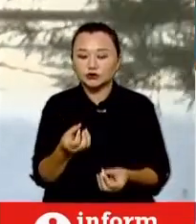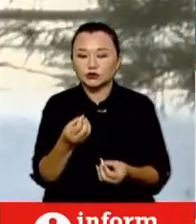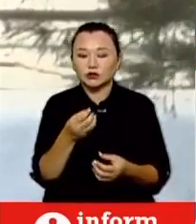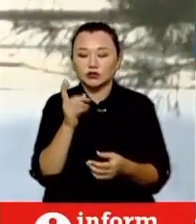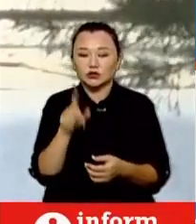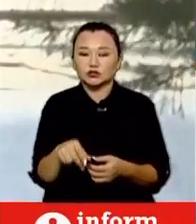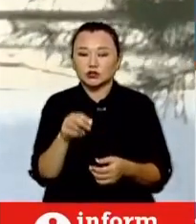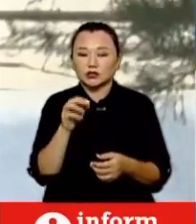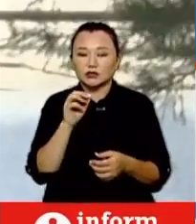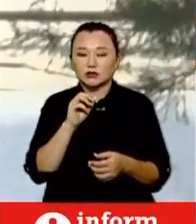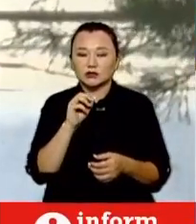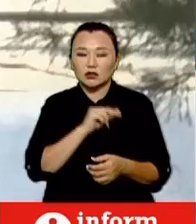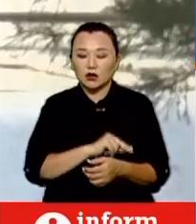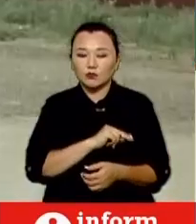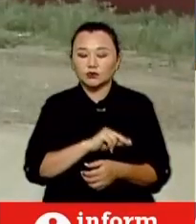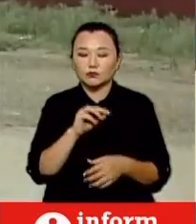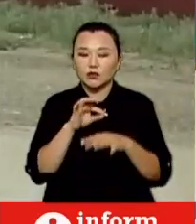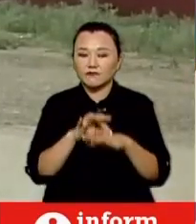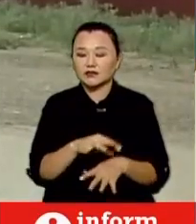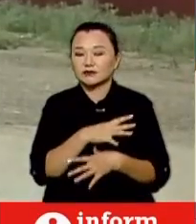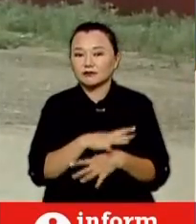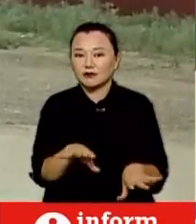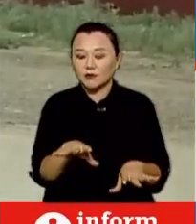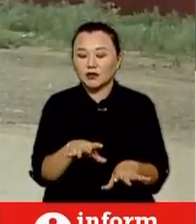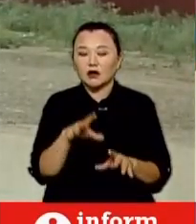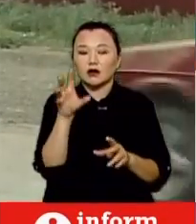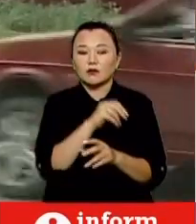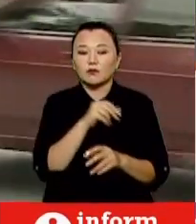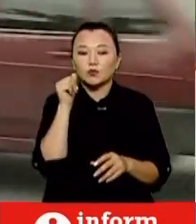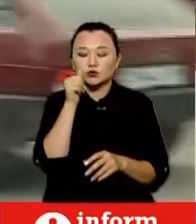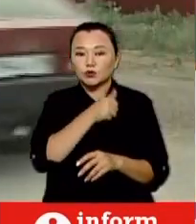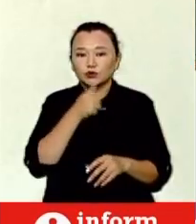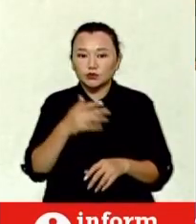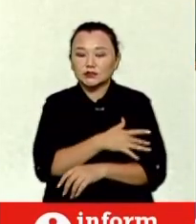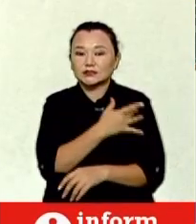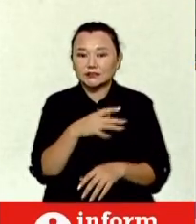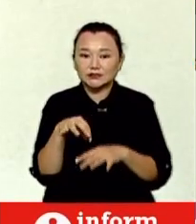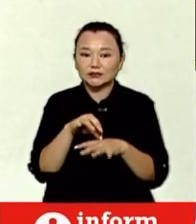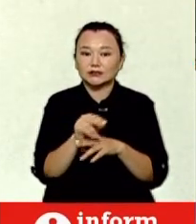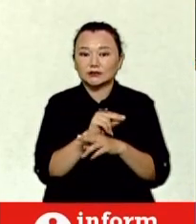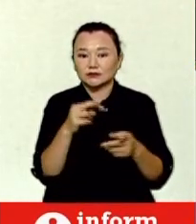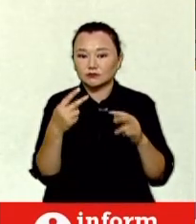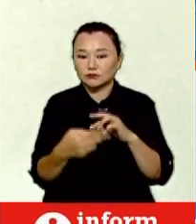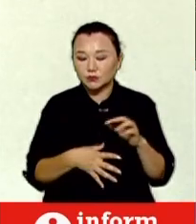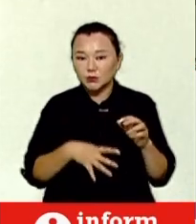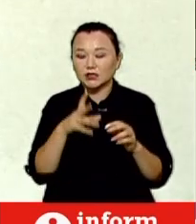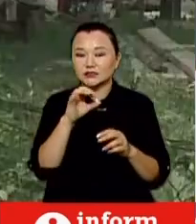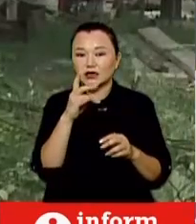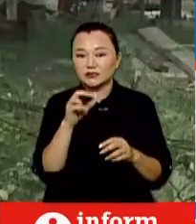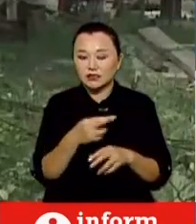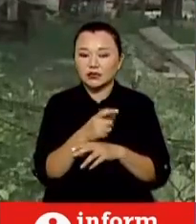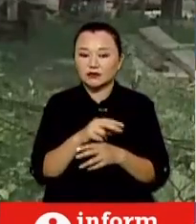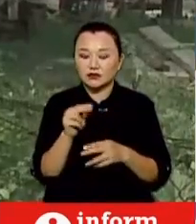даже изыскательские работы не проводились. В прошлом году услугодатели провели в Чкалово реконструкцию электроподстанции. В этом